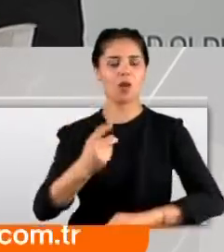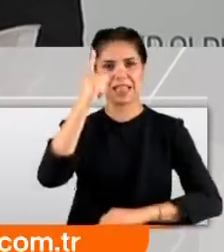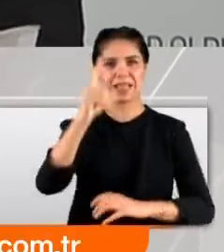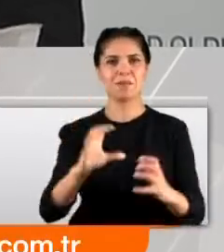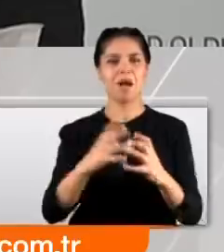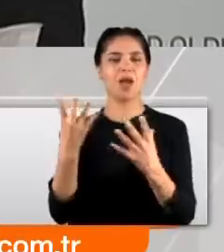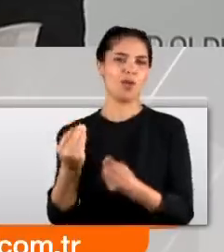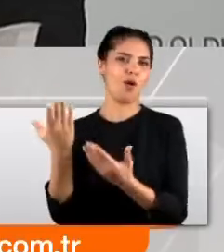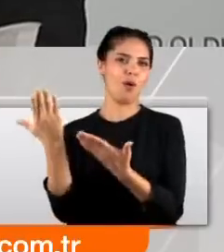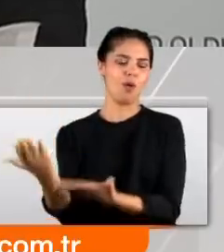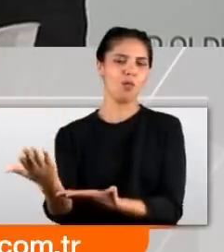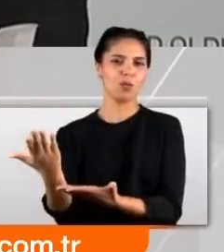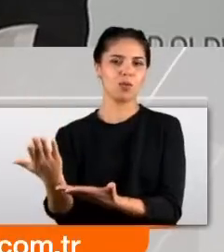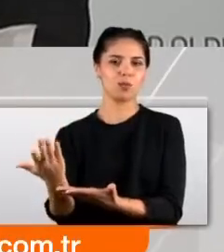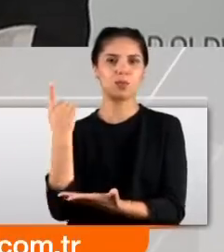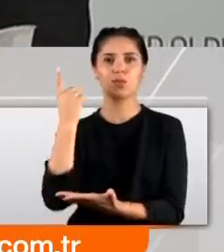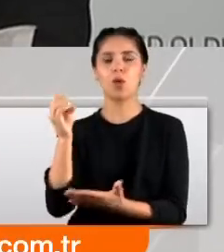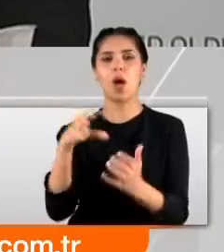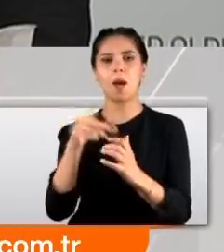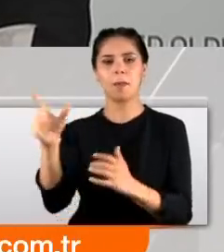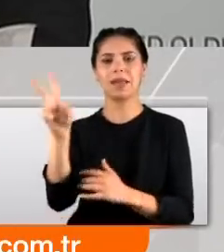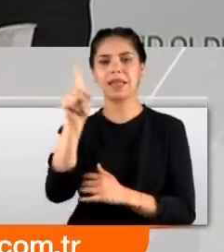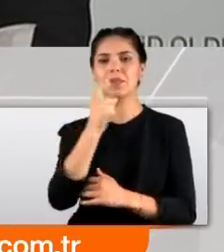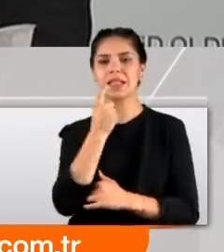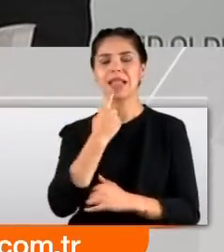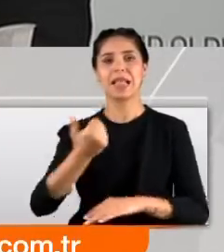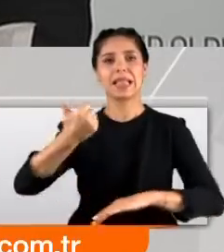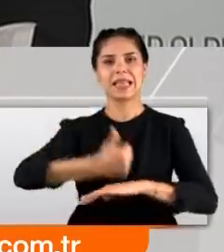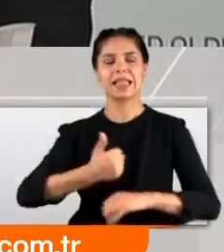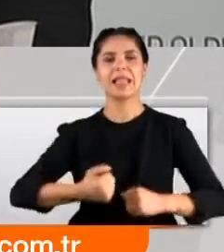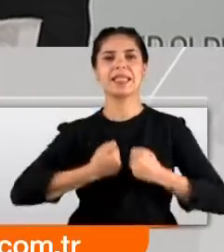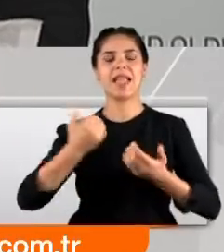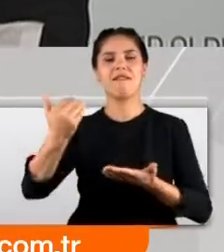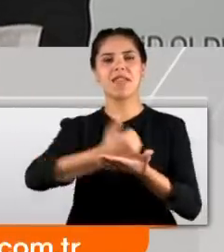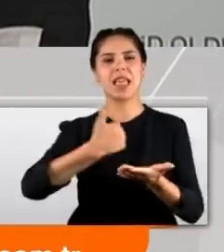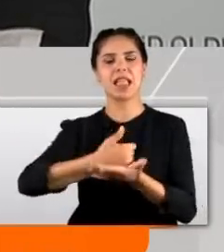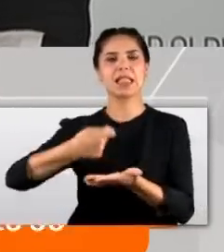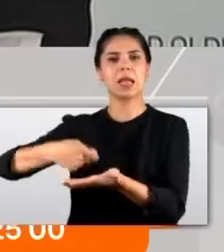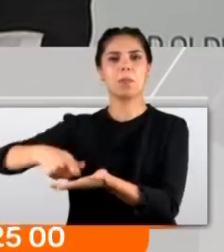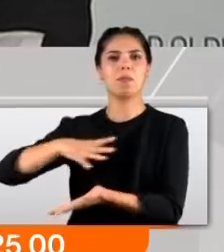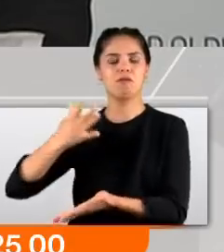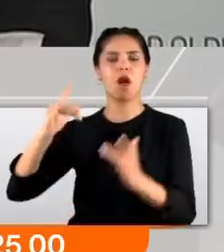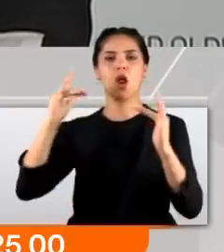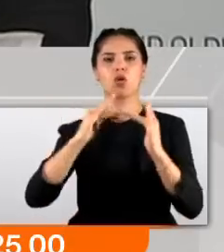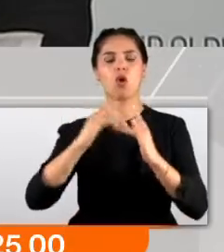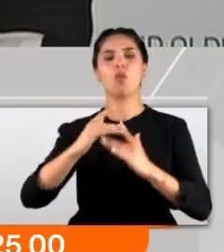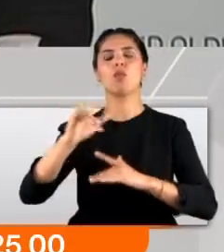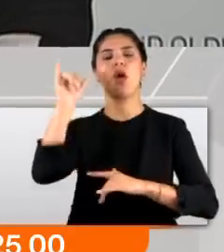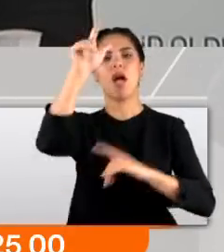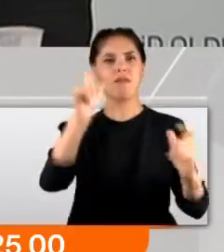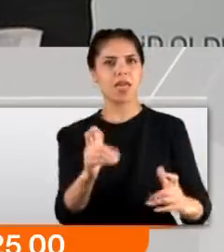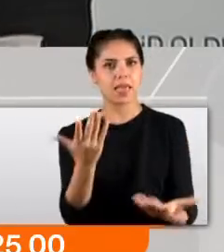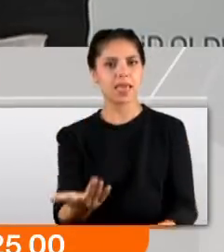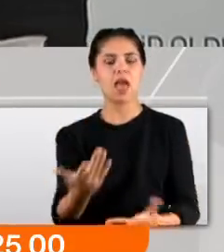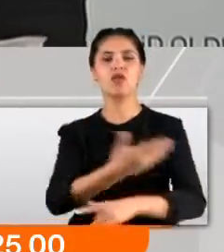parti olma özelliğini taşıyor. Tabii AK Parti'nin 21 yıllık iktidarında dev yatırımları imza atıldı. Köprüler, havaalanları